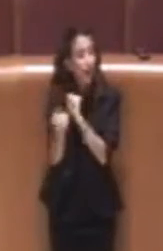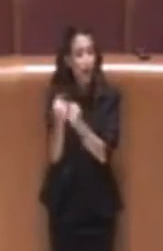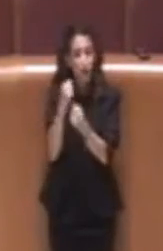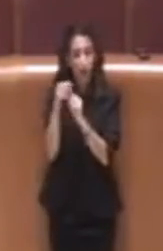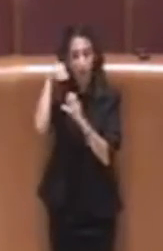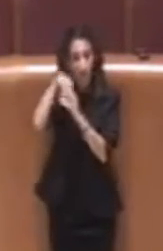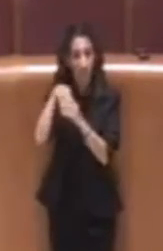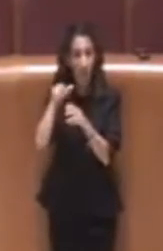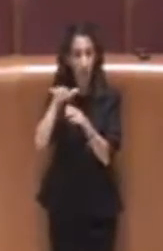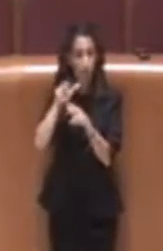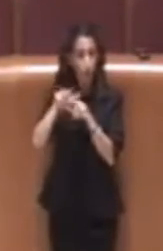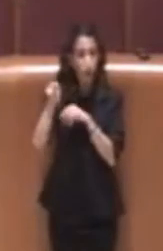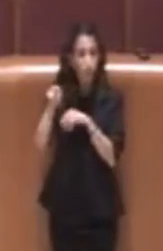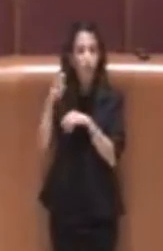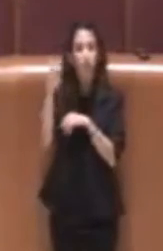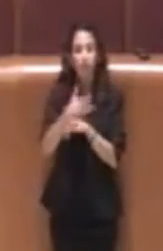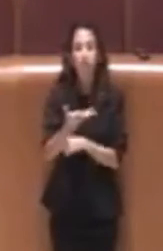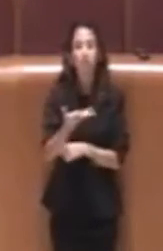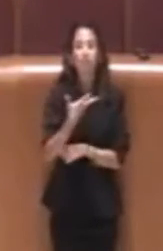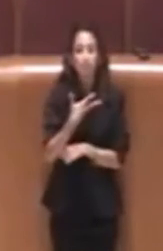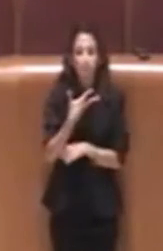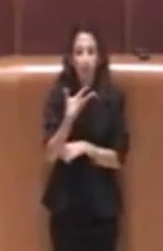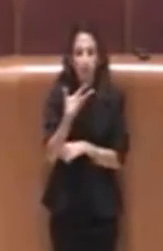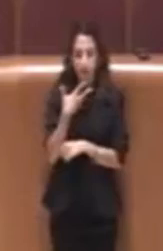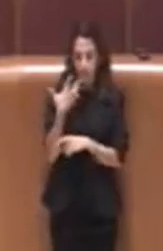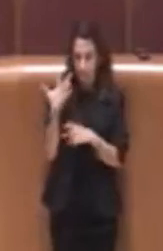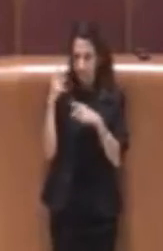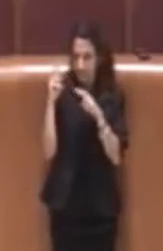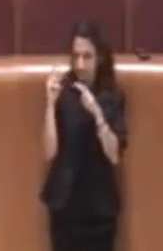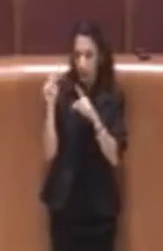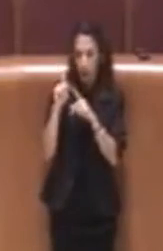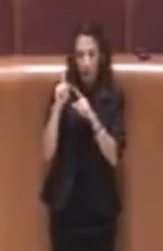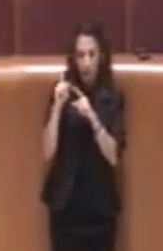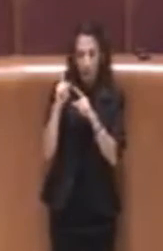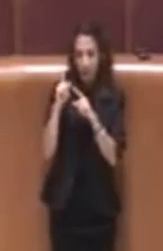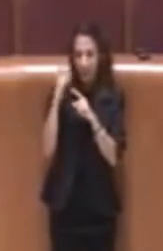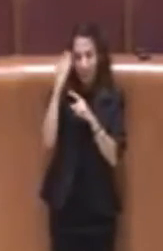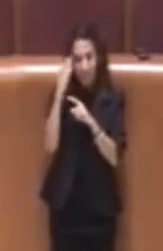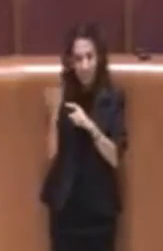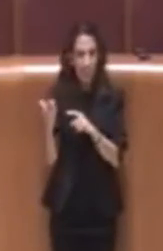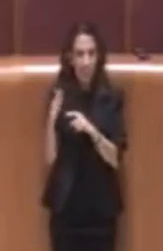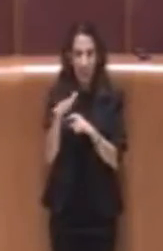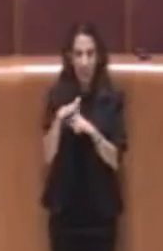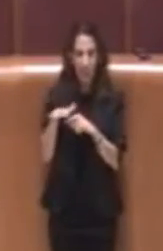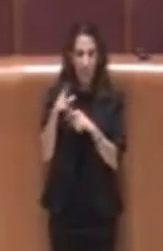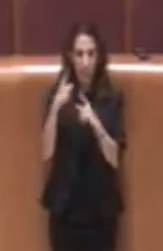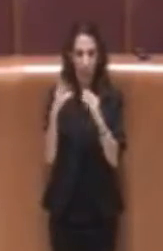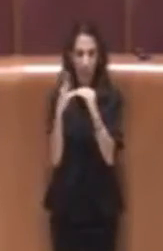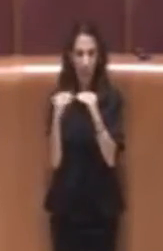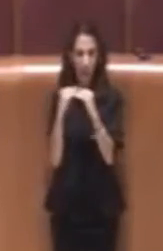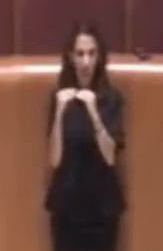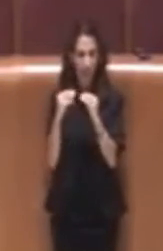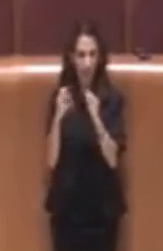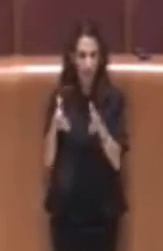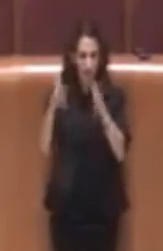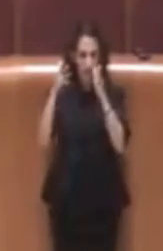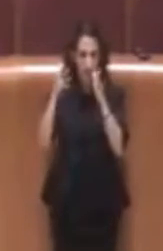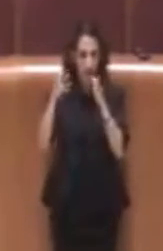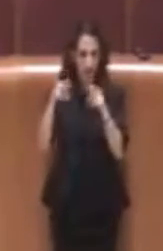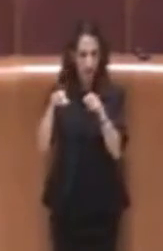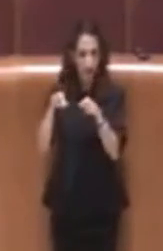municipio proprio perché c'erano delle speculazioni urbanistiche che erano